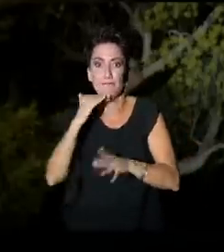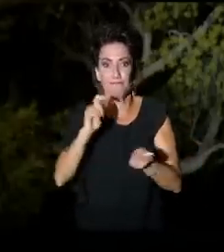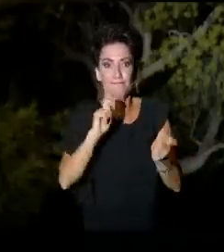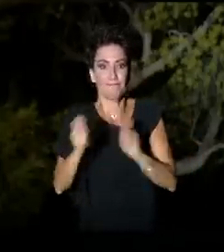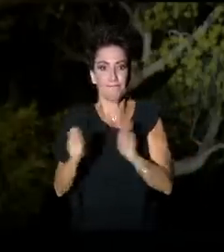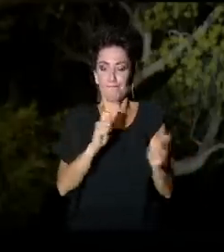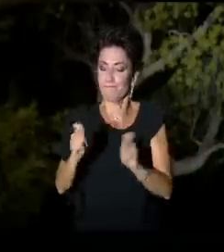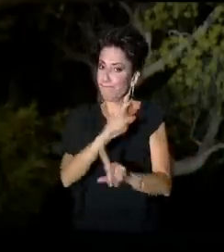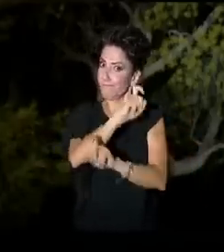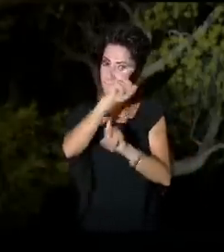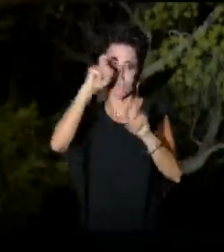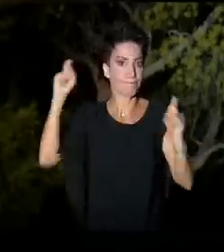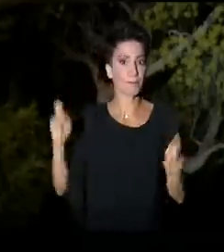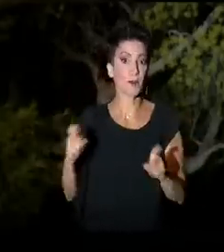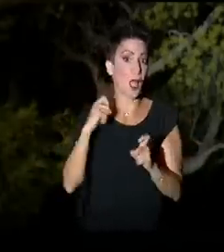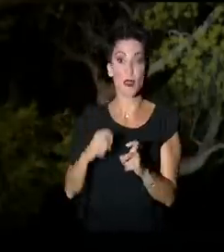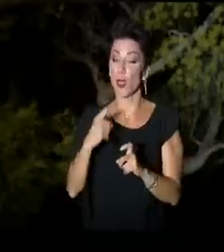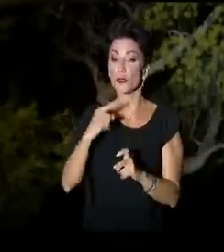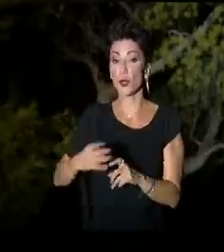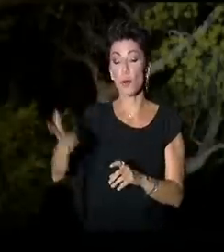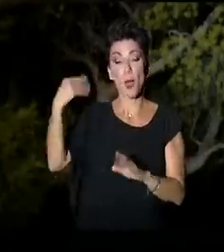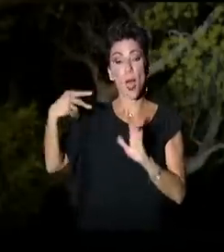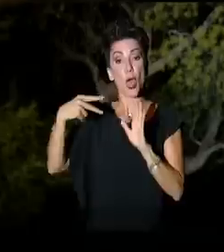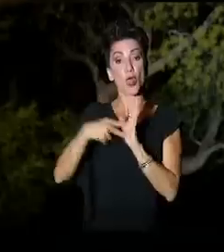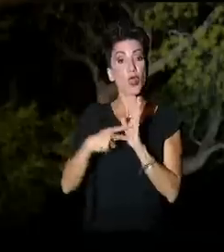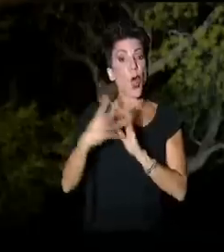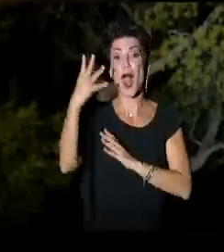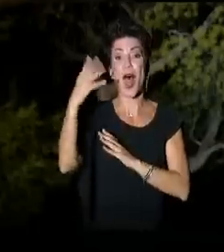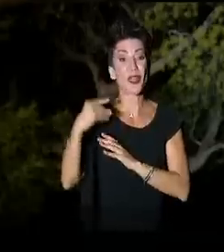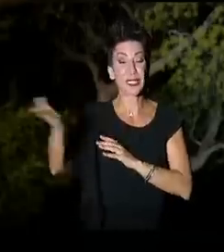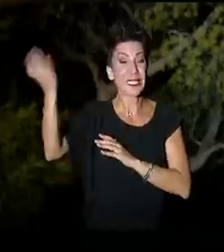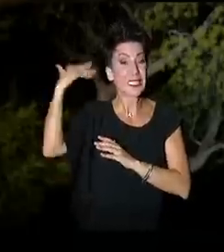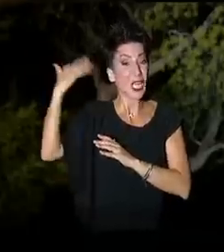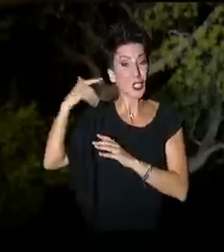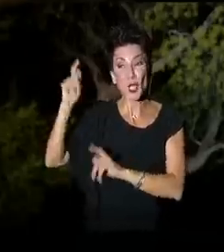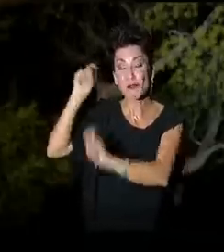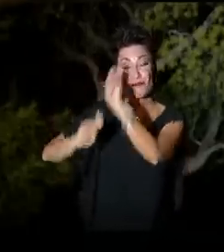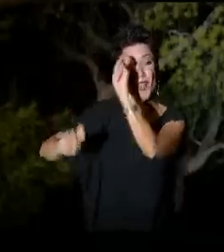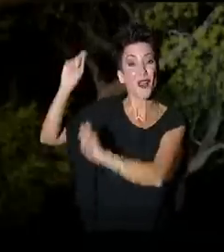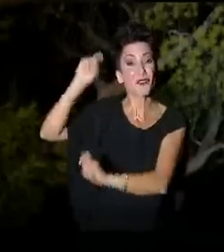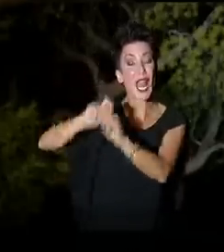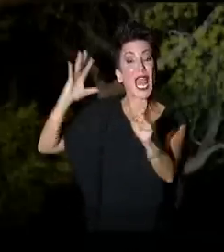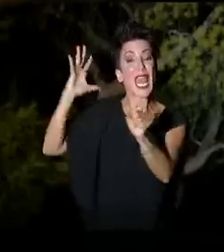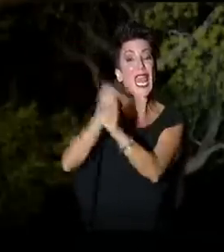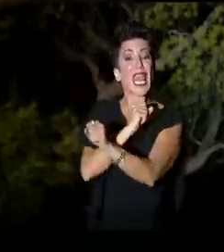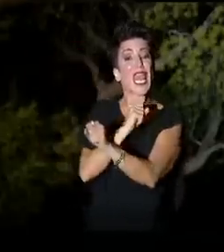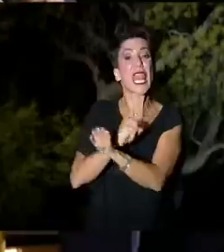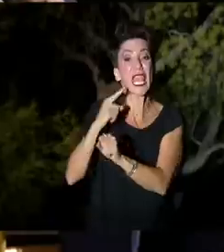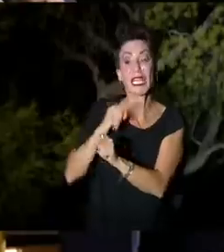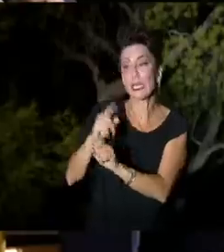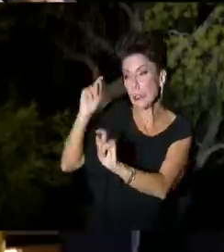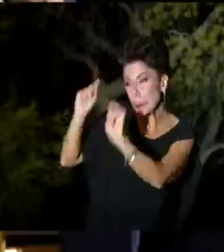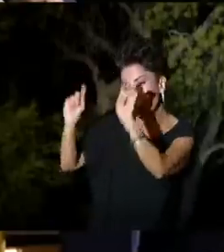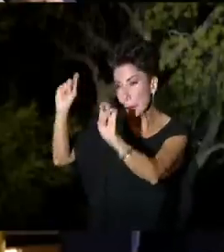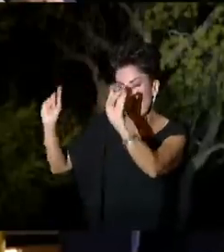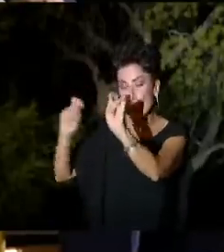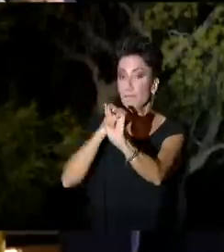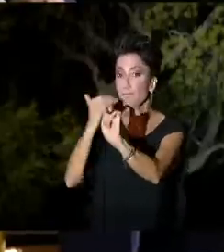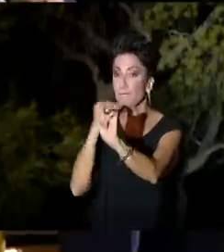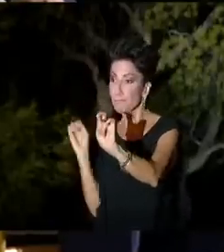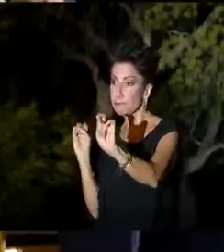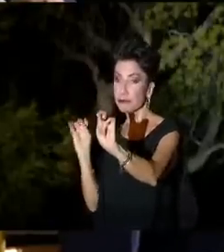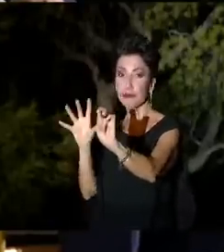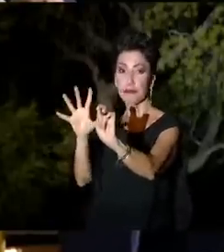φωτισμού της Απτέρου Νίκης, το 2004 το μνημείο ήταν ακόμα σε φάση αναστήλωσης, σβέση των περιμετρικών προβολέων του Βράχου